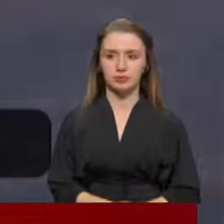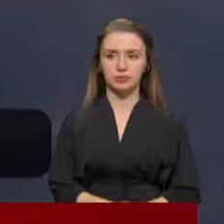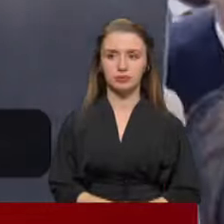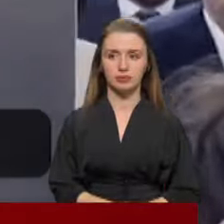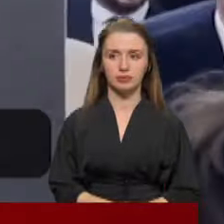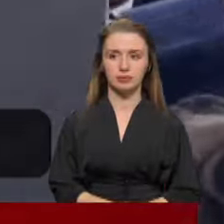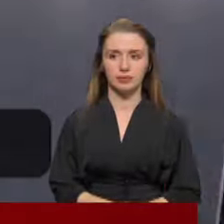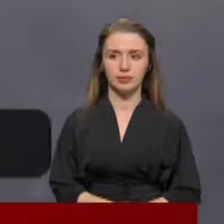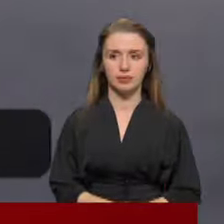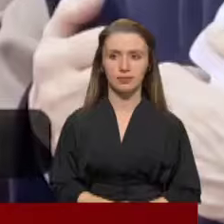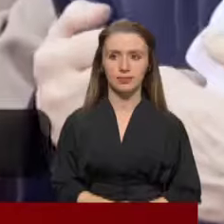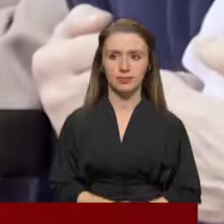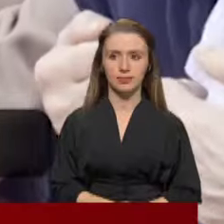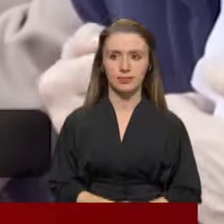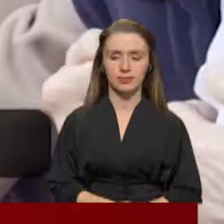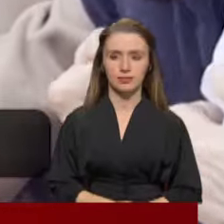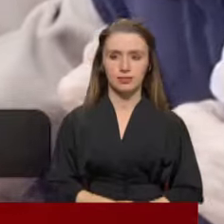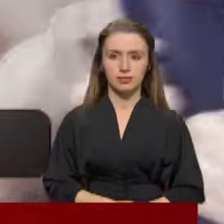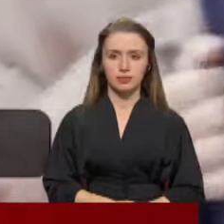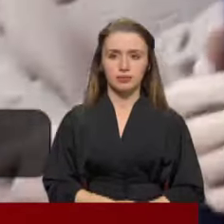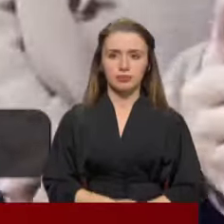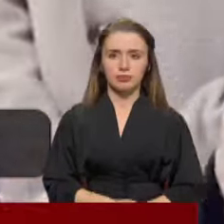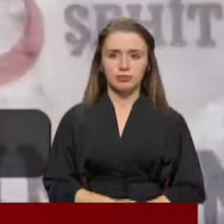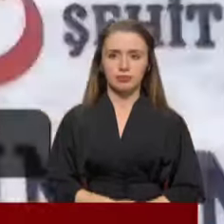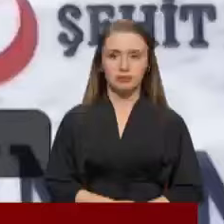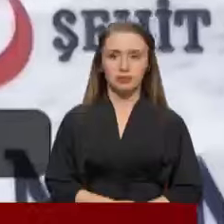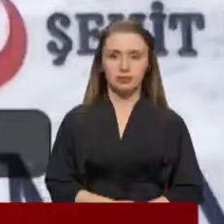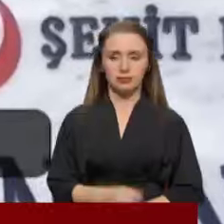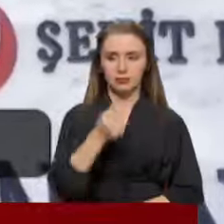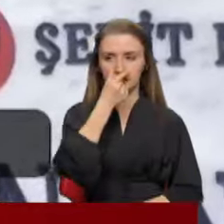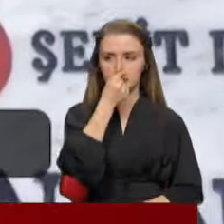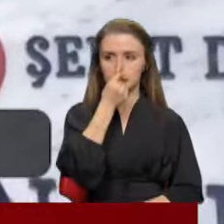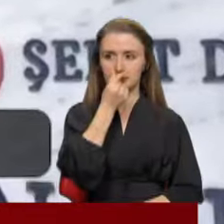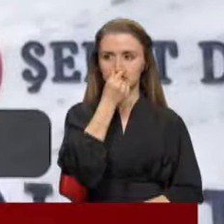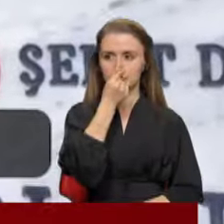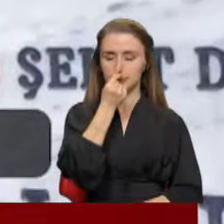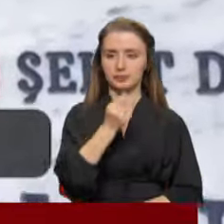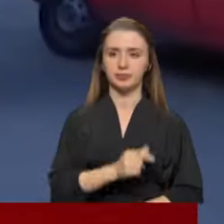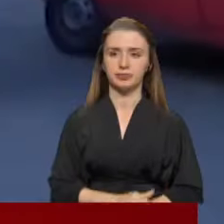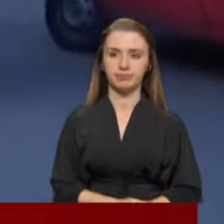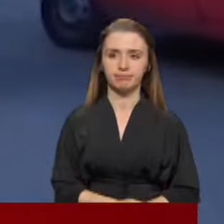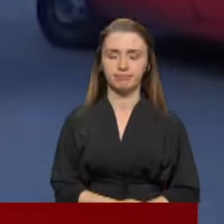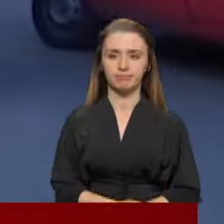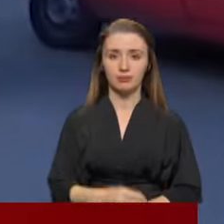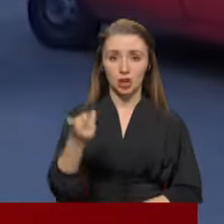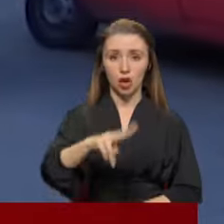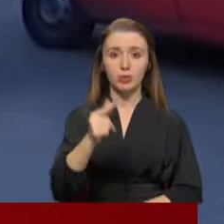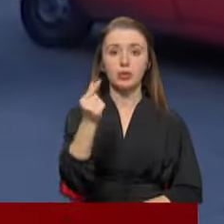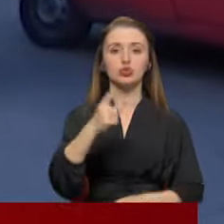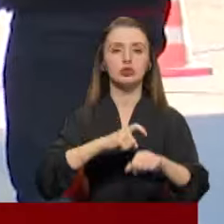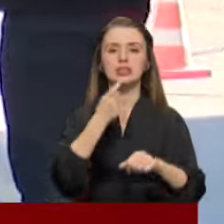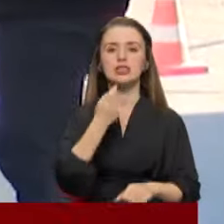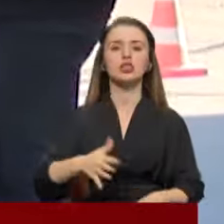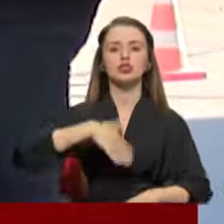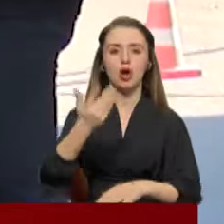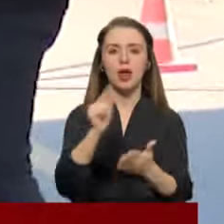çıktı yak intikam değil Adalet istiyoruz sadece adaleti tehis etsin cinayetten bir buçuk yıl sonra